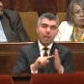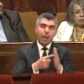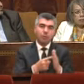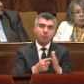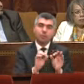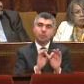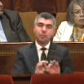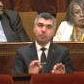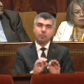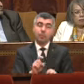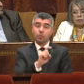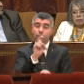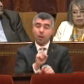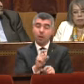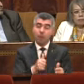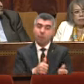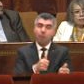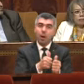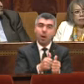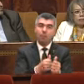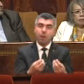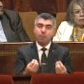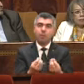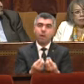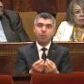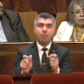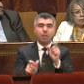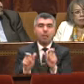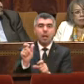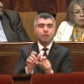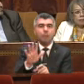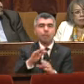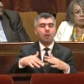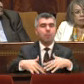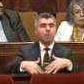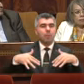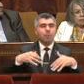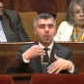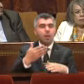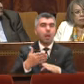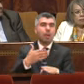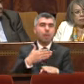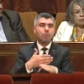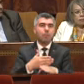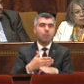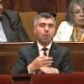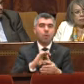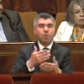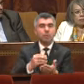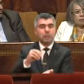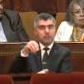ديالي ثانيا هادشي باش نواكبوه؟ الإخوان السيدات والسادة النواب كلهم اليوم كيتكلموا، أنا راه فايت قلتها في هاد القبة، حنا ما كنطلبوا حد يصدق